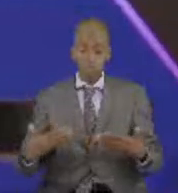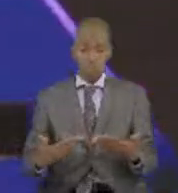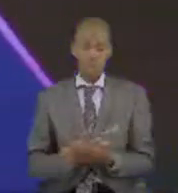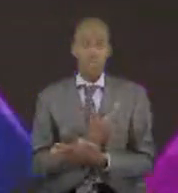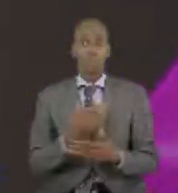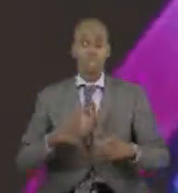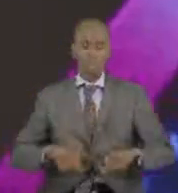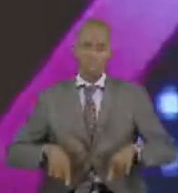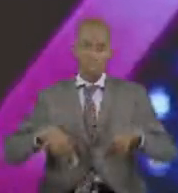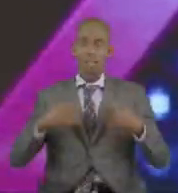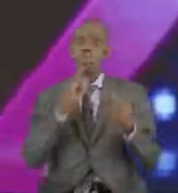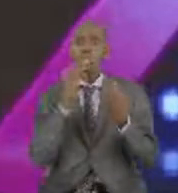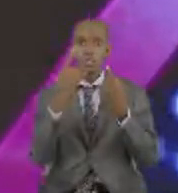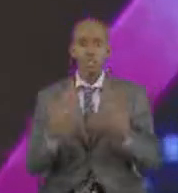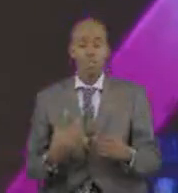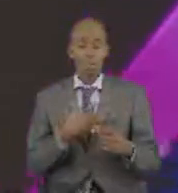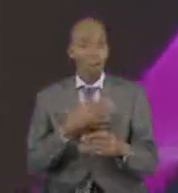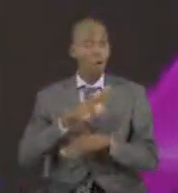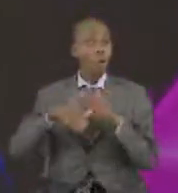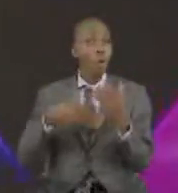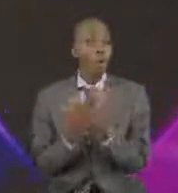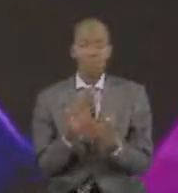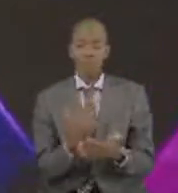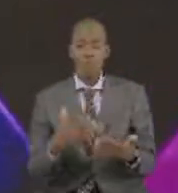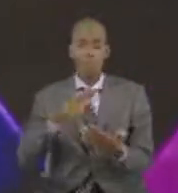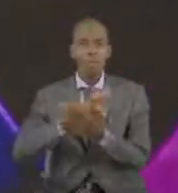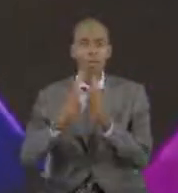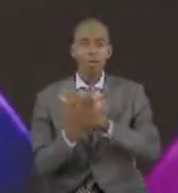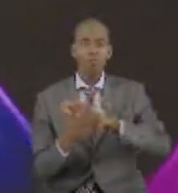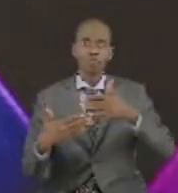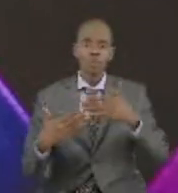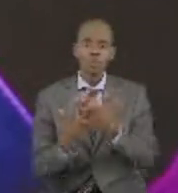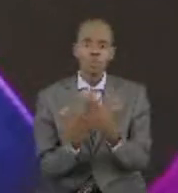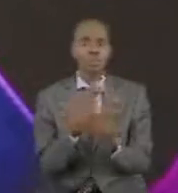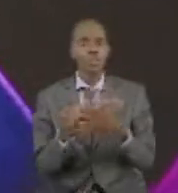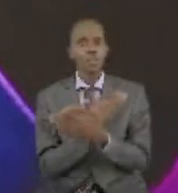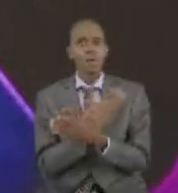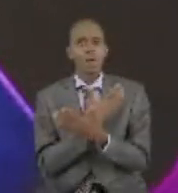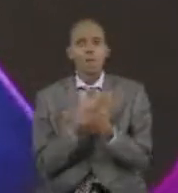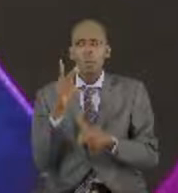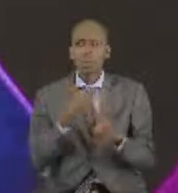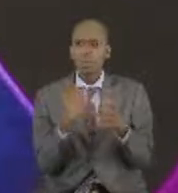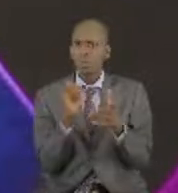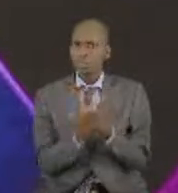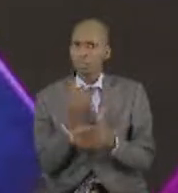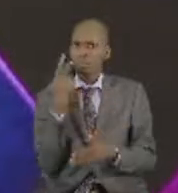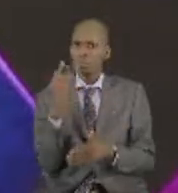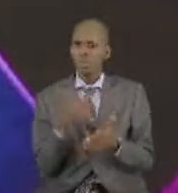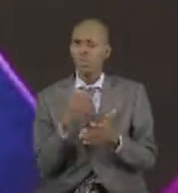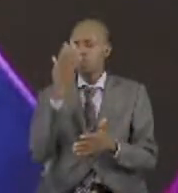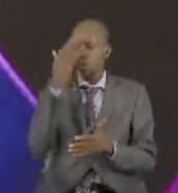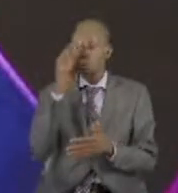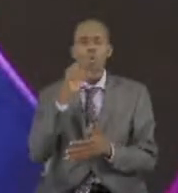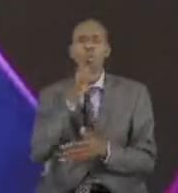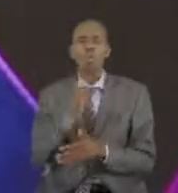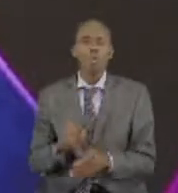est passé. Voici, toutes choses sont devenues nouvelles. Les gens qui l'ont vu, ils connaissaient l'ancienne